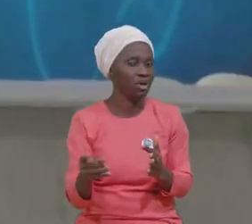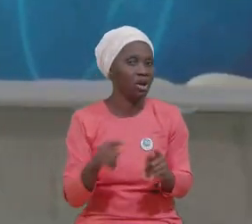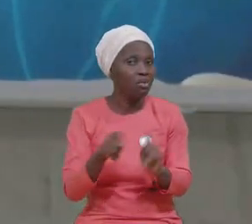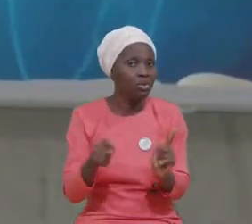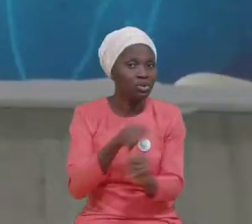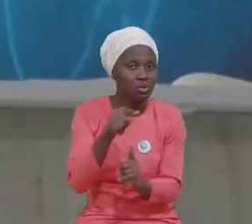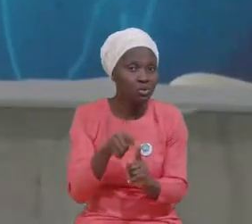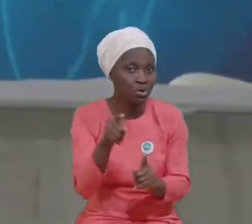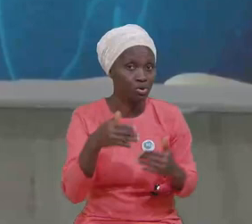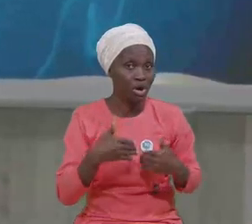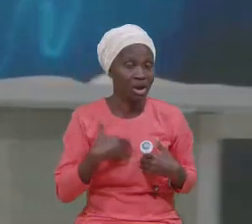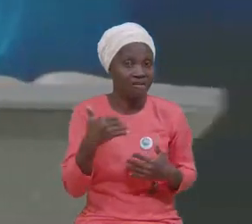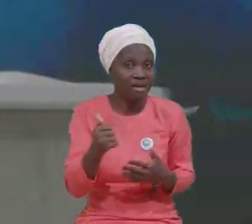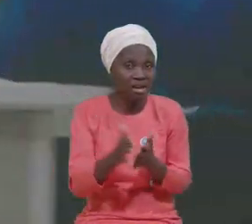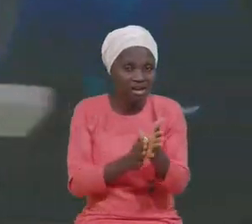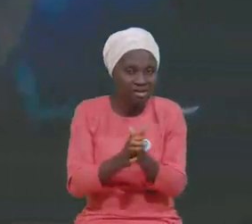Mais quand tu as